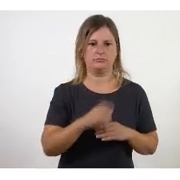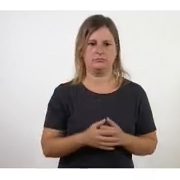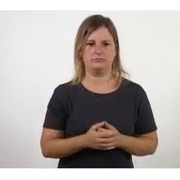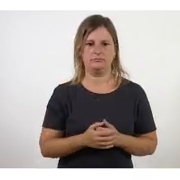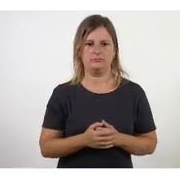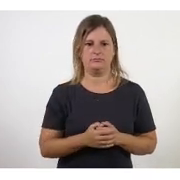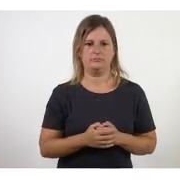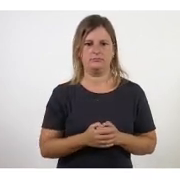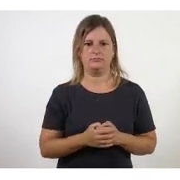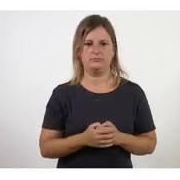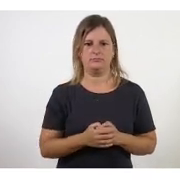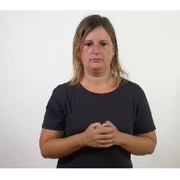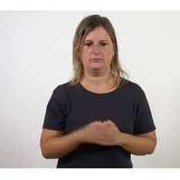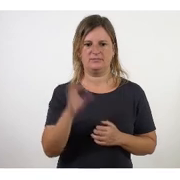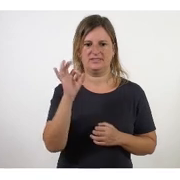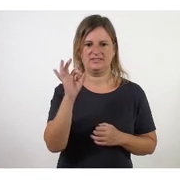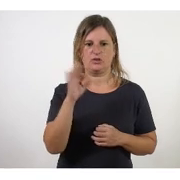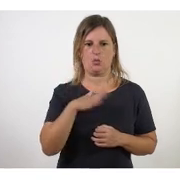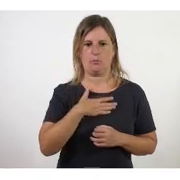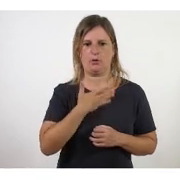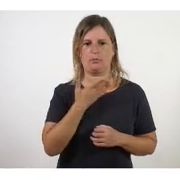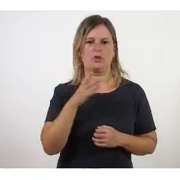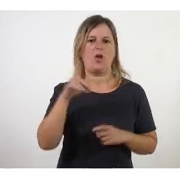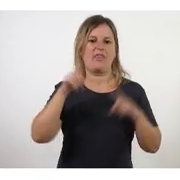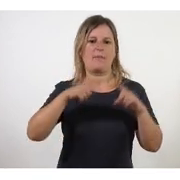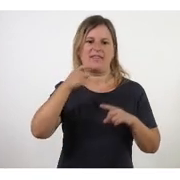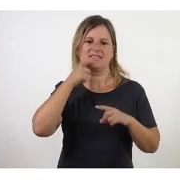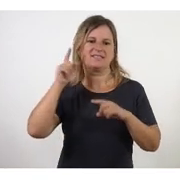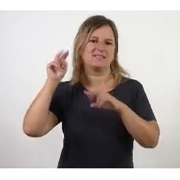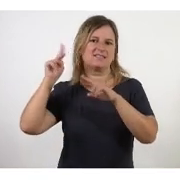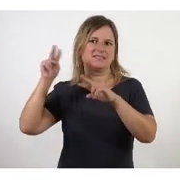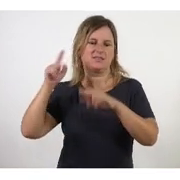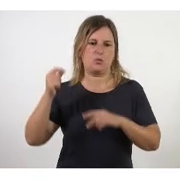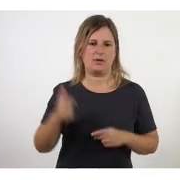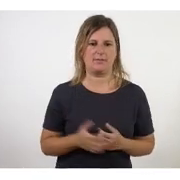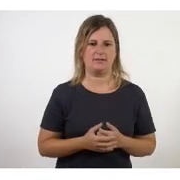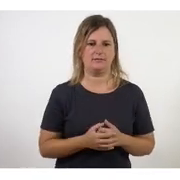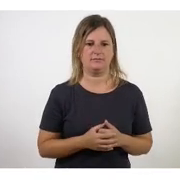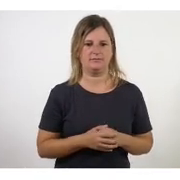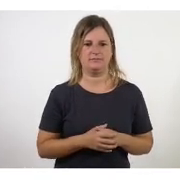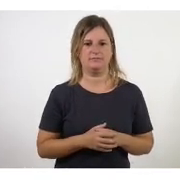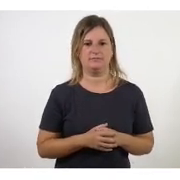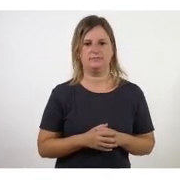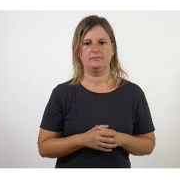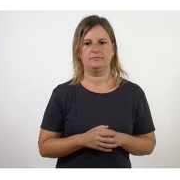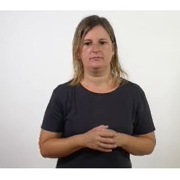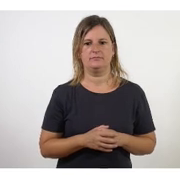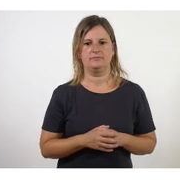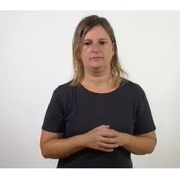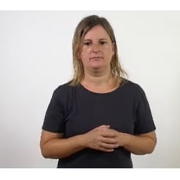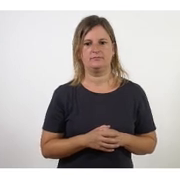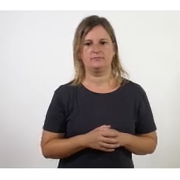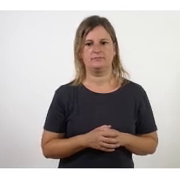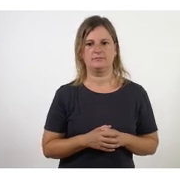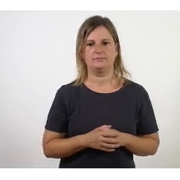repensar, replantejar-nos com aquesta agenda pot transformar... 5%. I ja està. Que se mantengui. Tinc